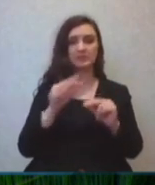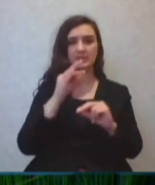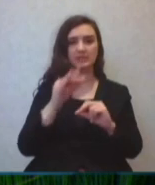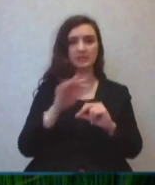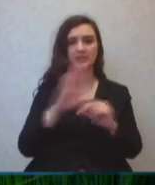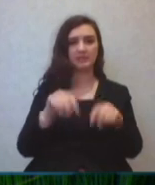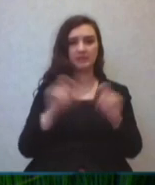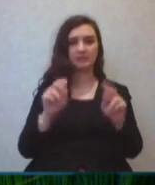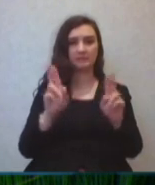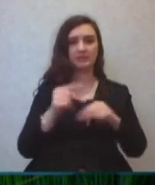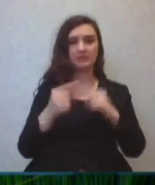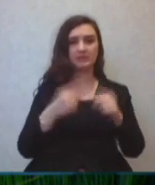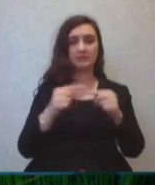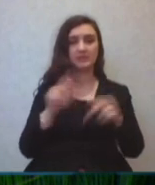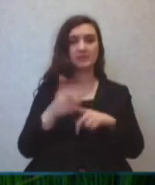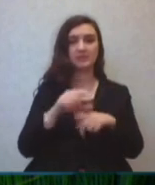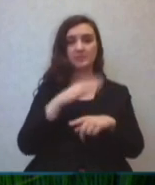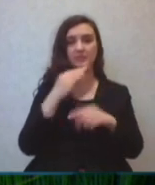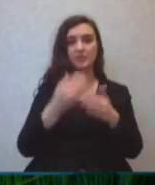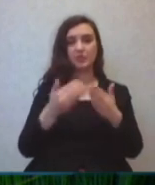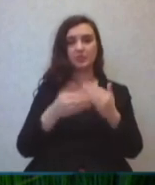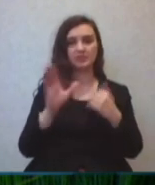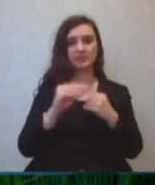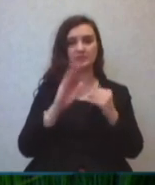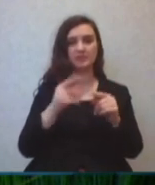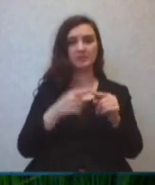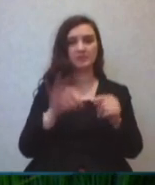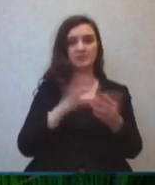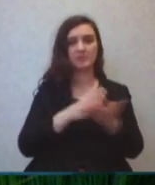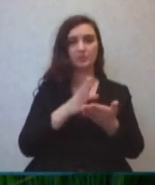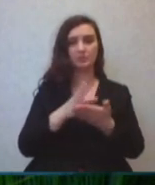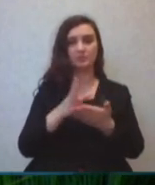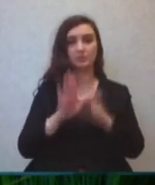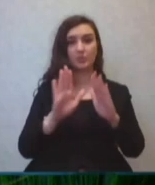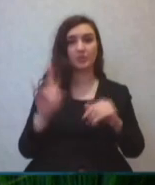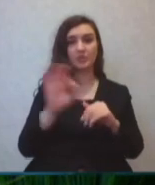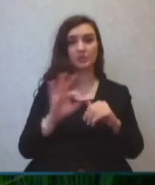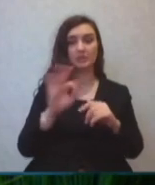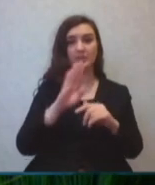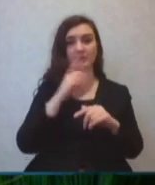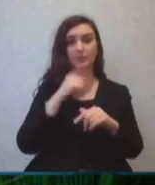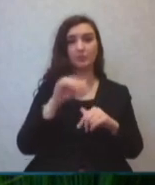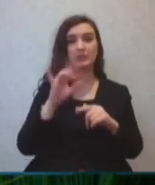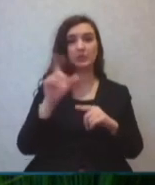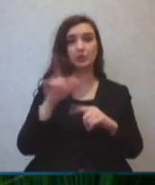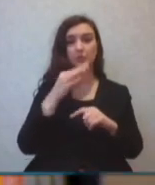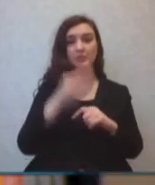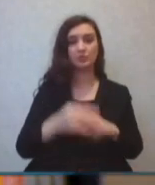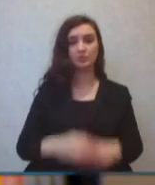არ დავარღოთ ტრადიციას და ძალიან ბევრი რეკომენდაცია გვექნება ამ მიმართულებით. ხოლო რაც შეეხება ქალბატონ ინინოს პასუხს,